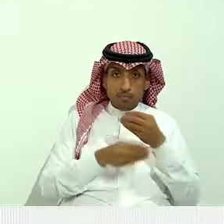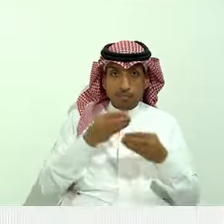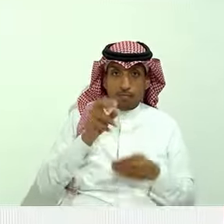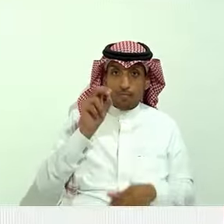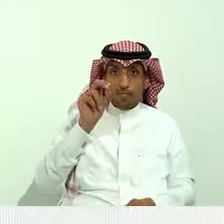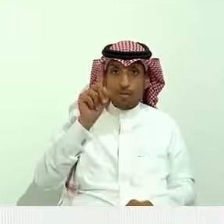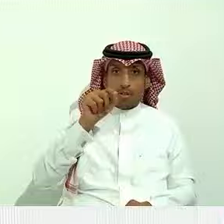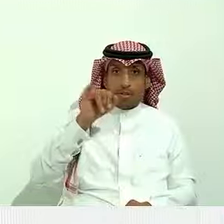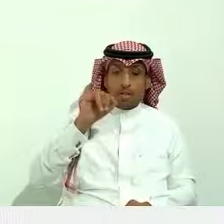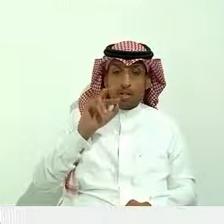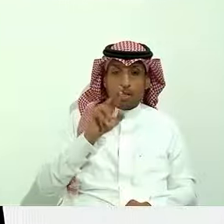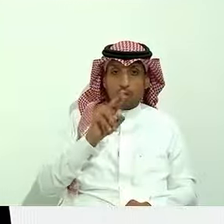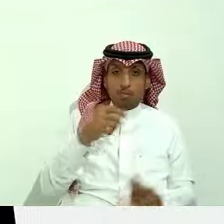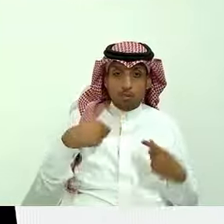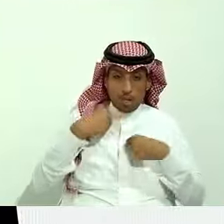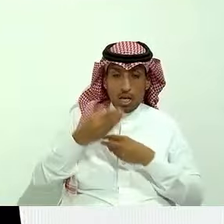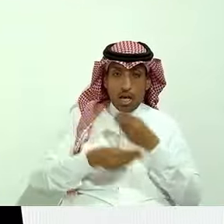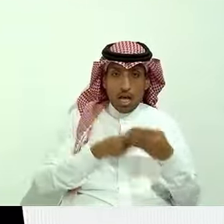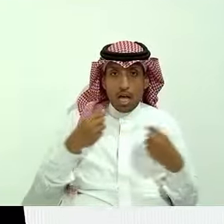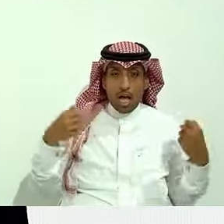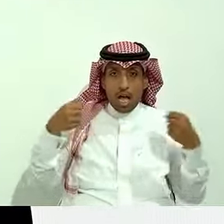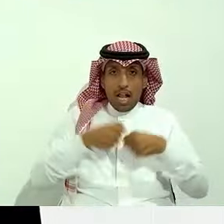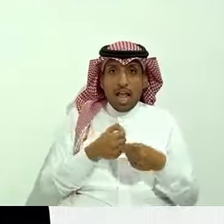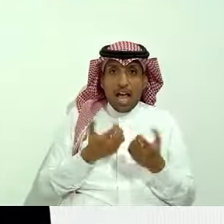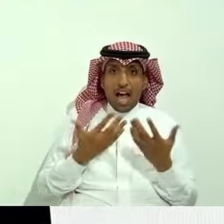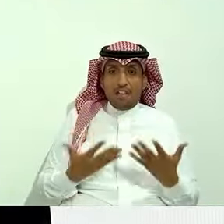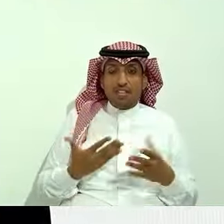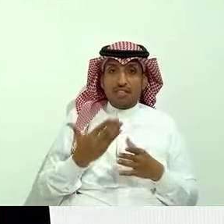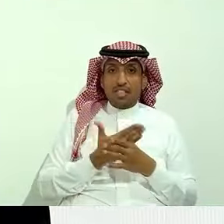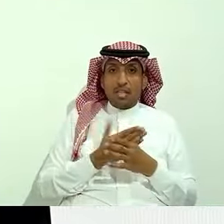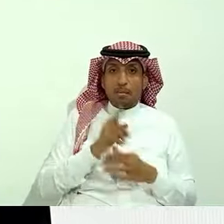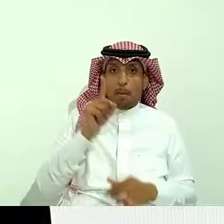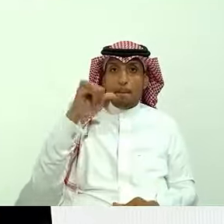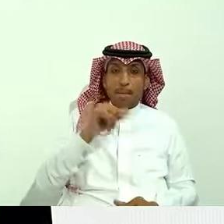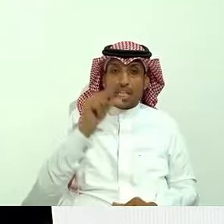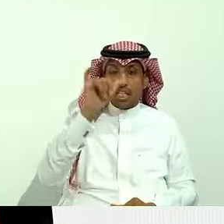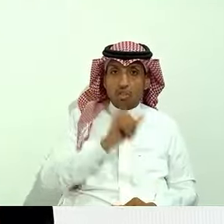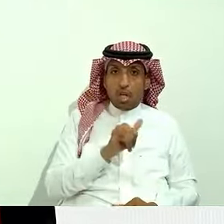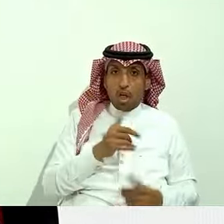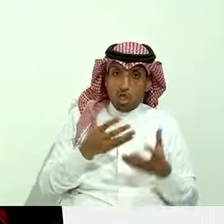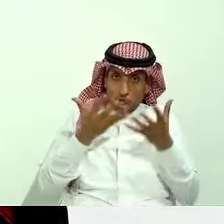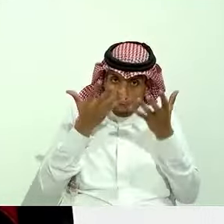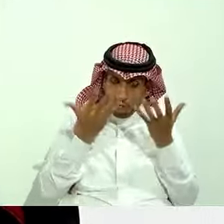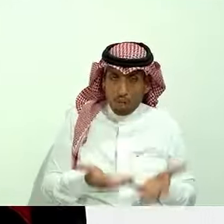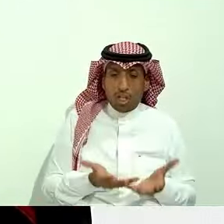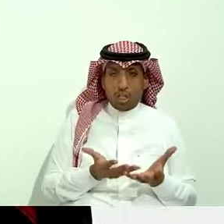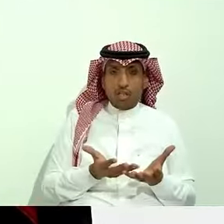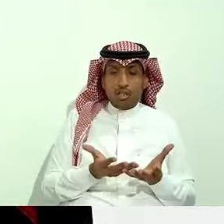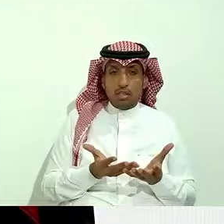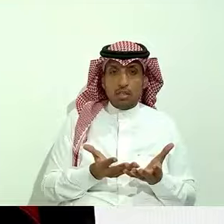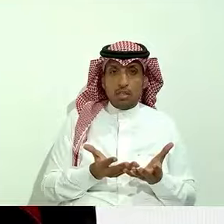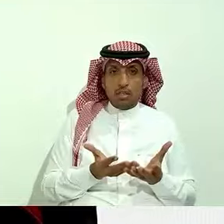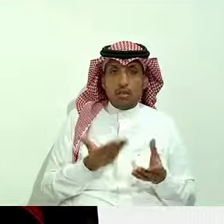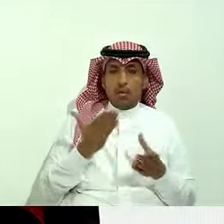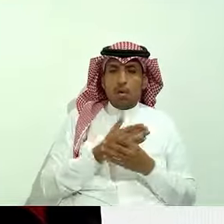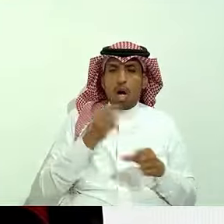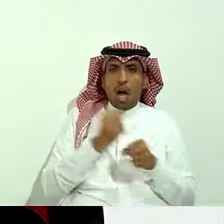قرمز إلى عباية خفيفة لطيفة، لأن البيدي نفسه ثقيل ومعمول من